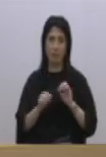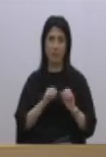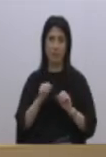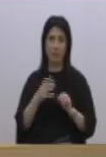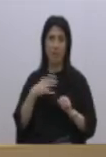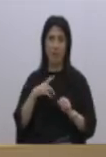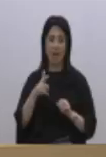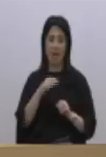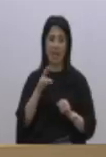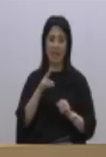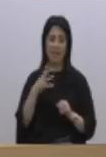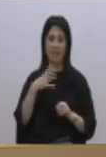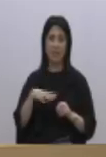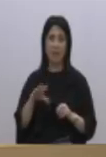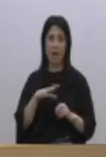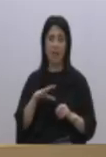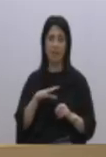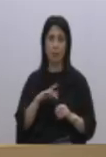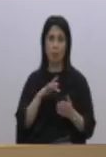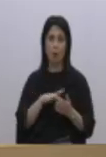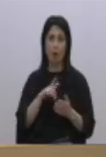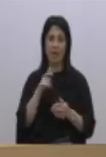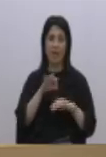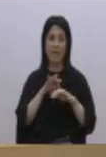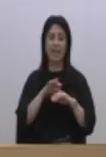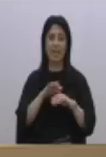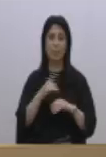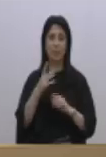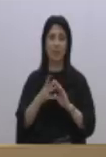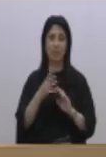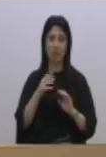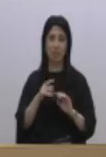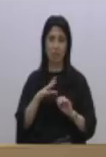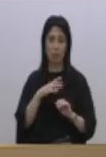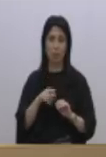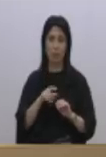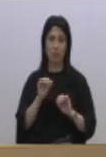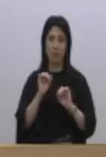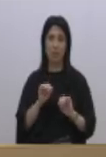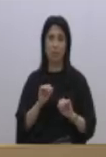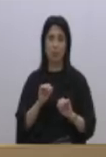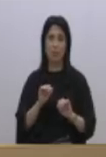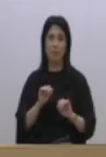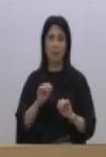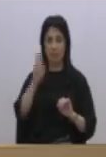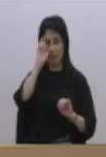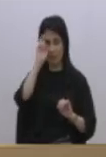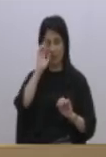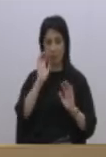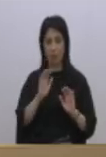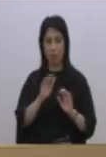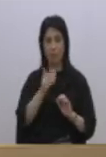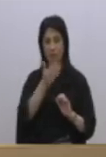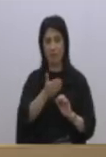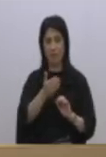რომ ქართველი გიდების და საქართველოს მოქალაქე გიდების უფლებები პირველ რიგში იყოს დაცული და სახელმწიფო მიზრუნოს რომ